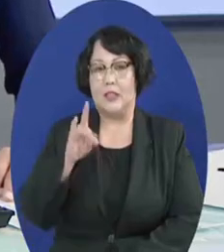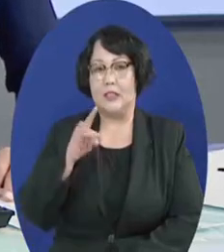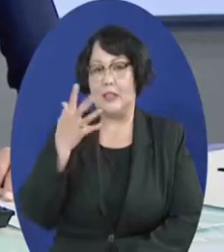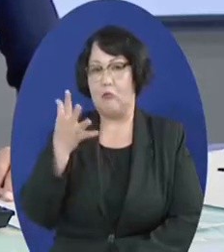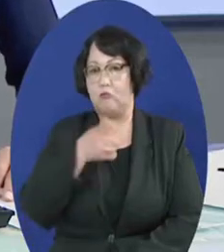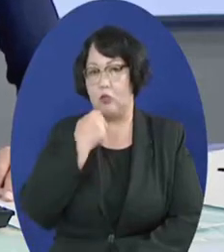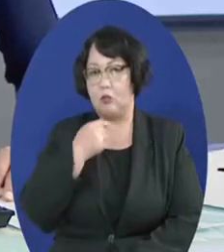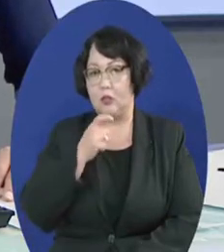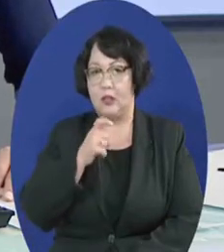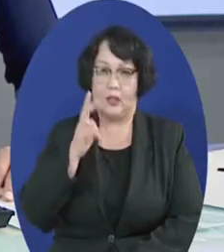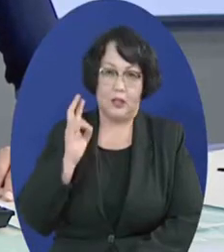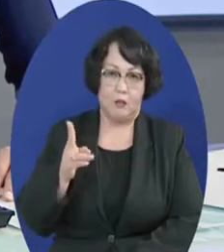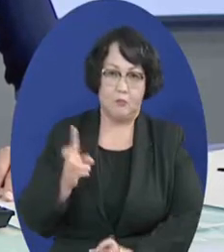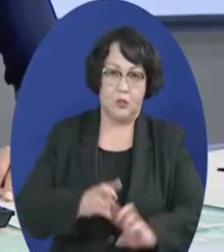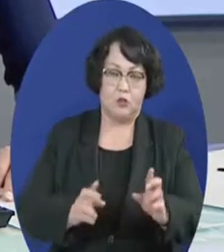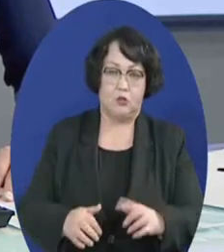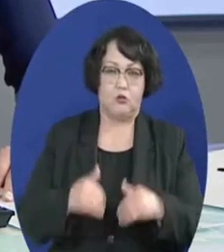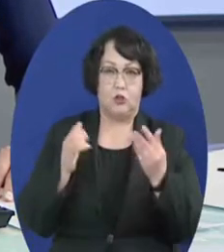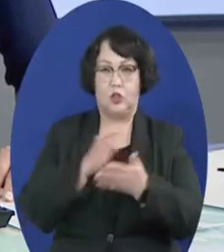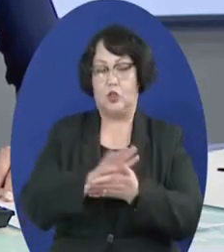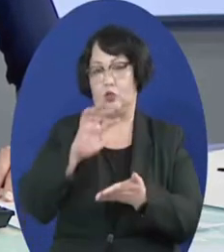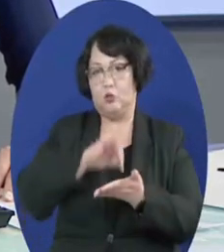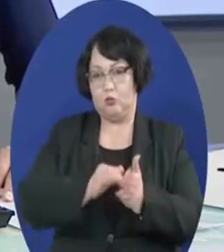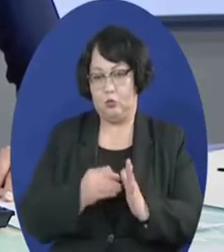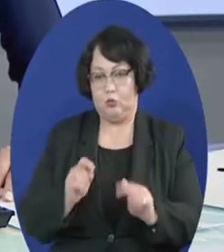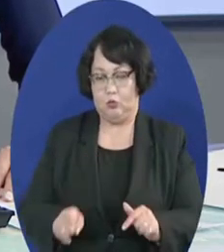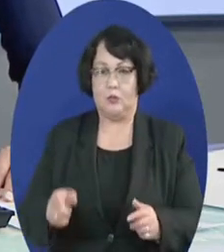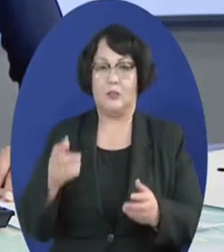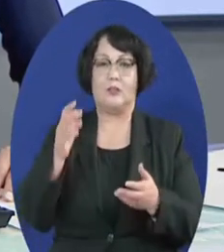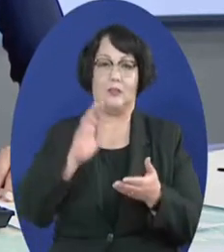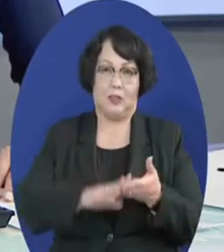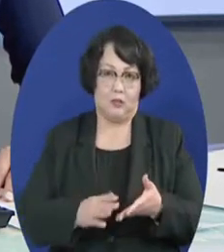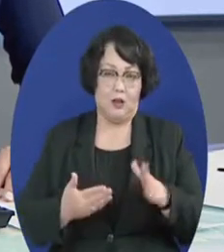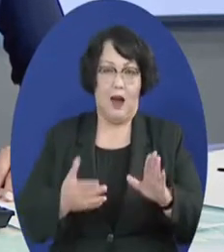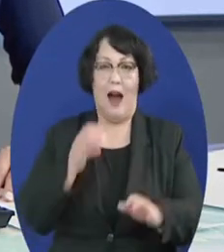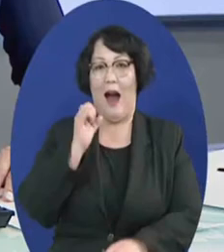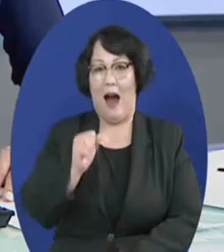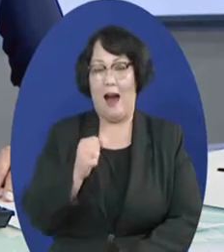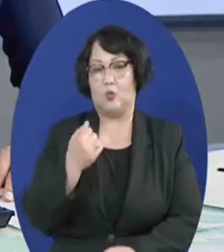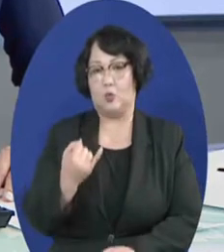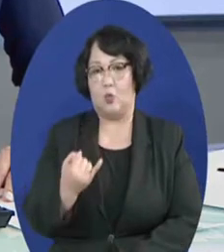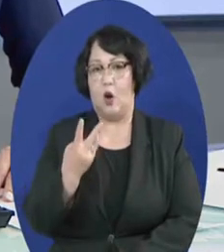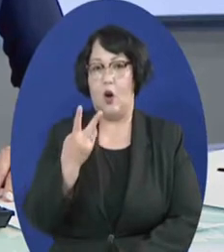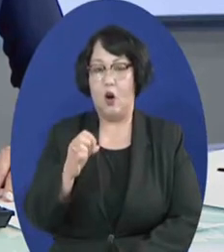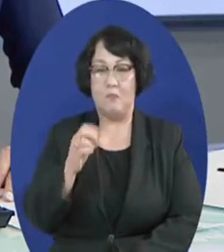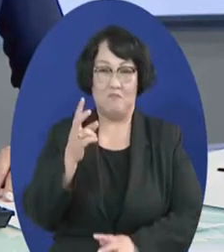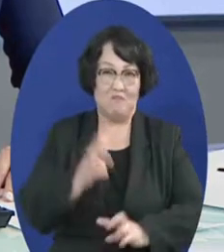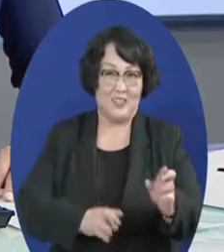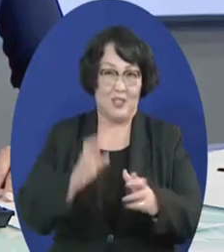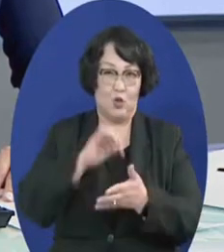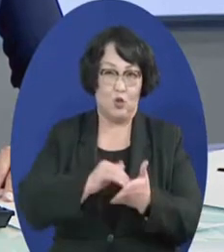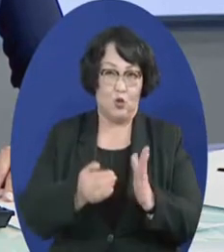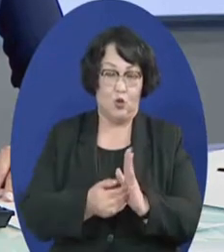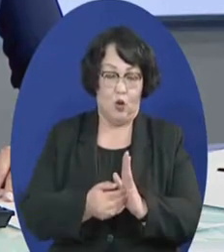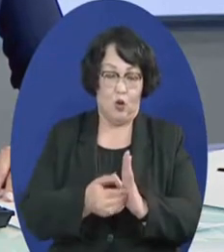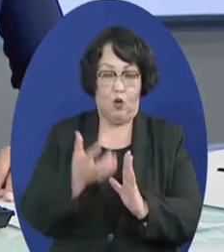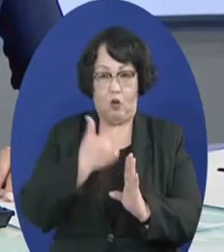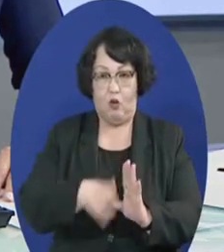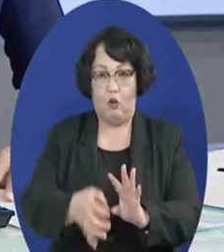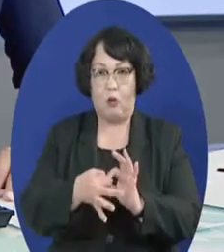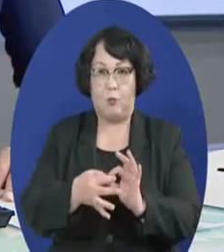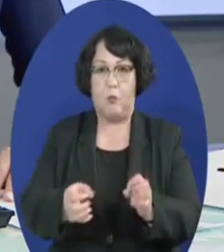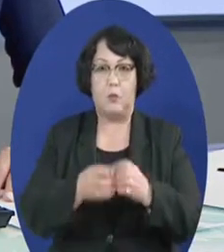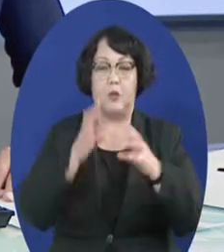Эргэнс таван толгой хувьцаат компани бизнес хөгжлийн шин төлөвлөгөөгөө өнөөдөр танилцууллаа. A6620 бизнес төлөвлөгөө бүтээн байгуулалтын одоо